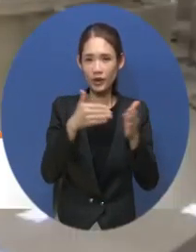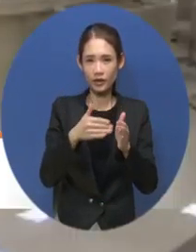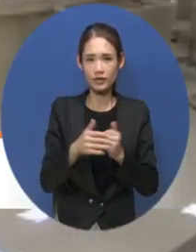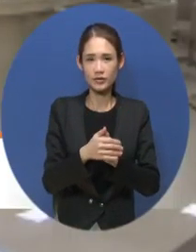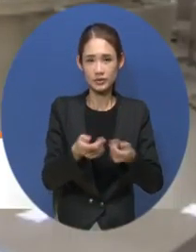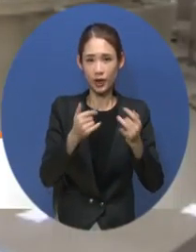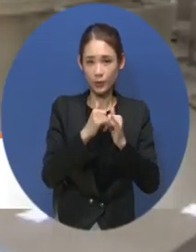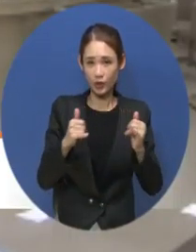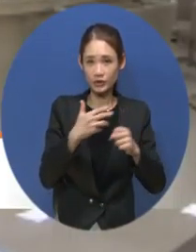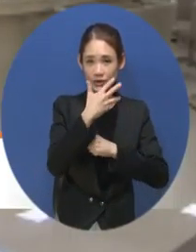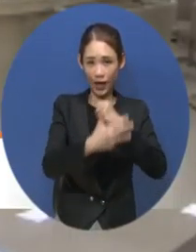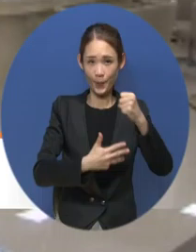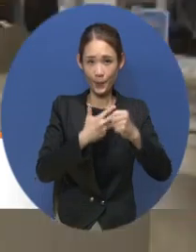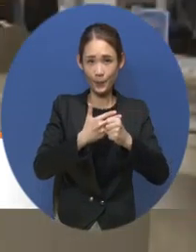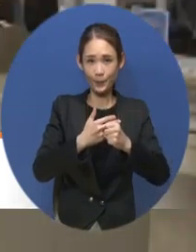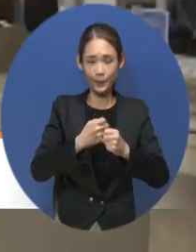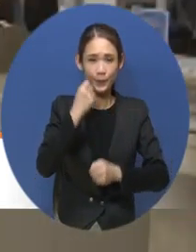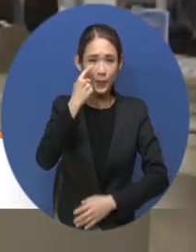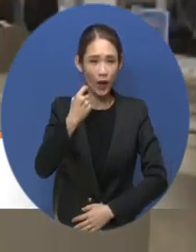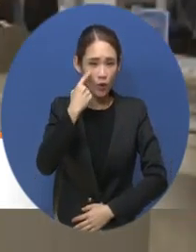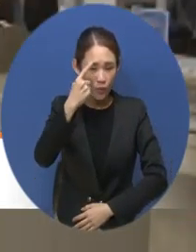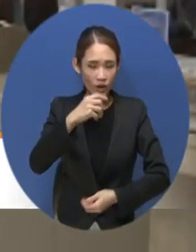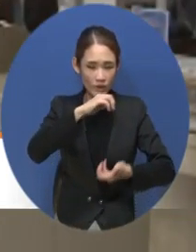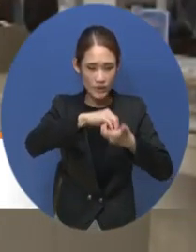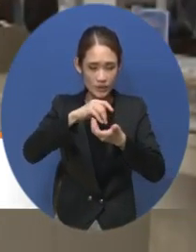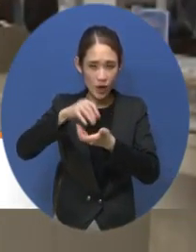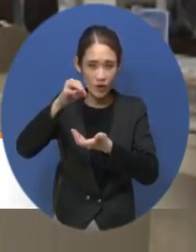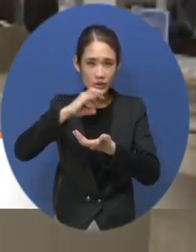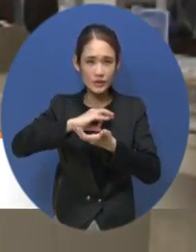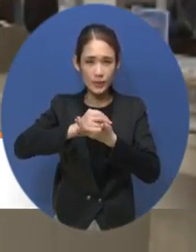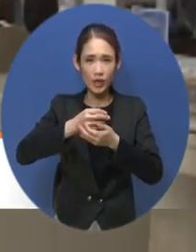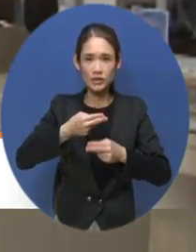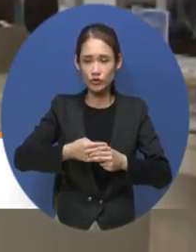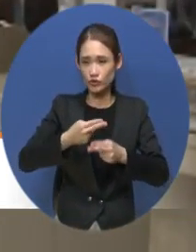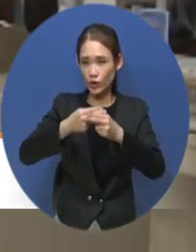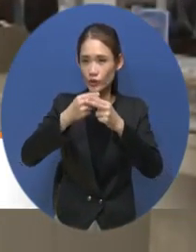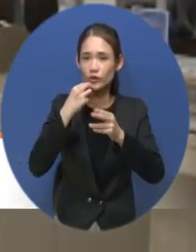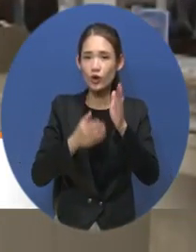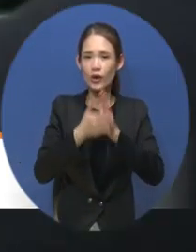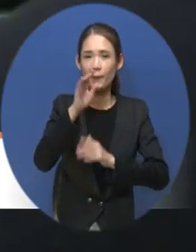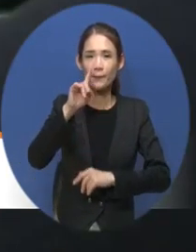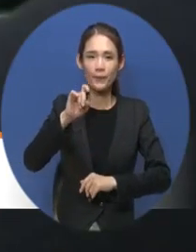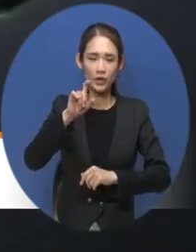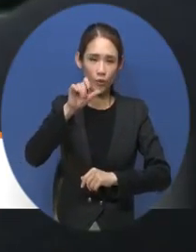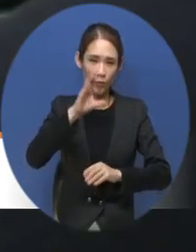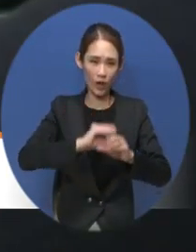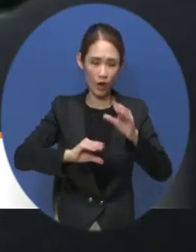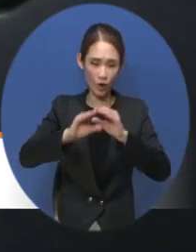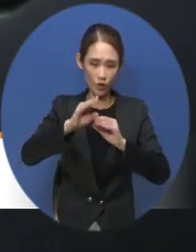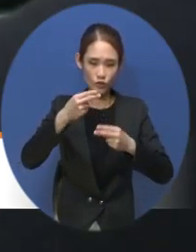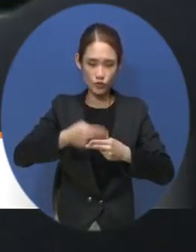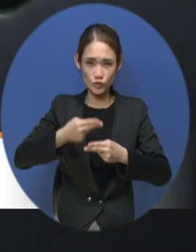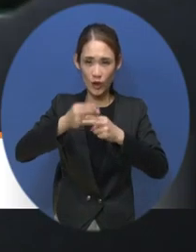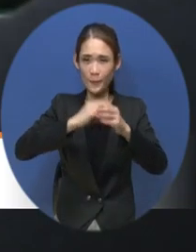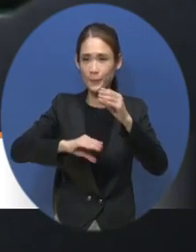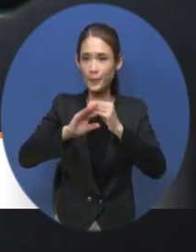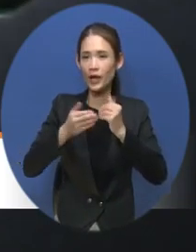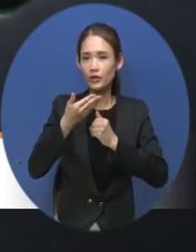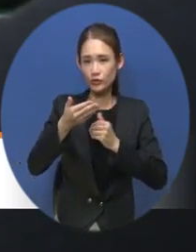참여자가 3년간 매월 일정금액을 저축하면 서울시가 매월 15만원 을 추가 정리 팝니다